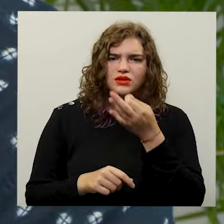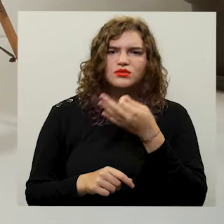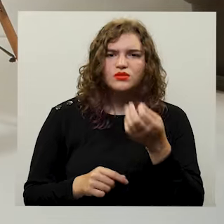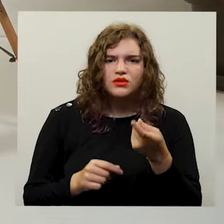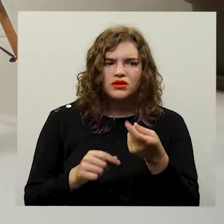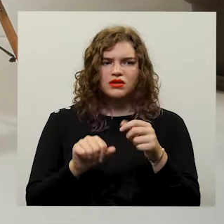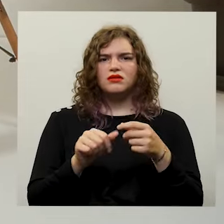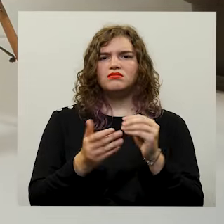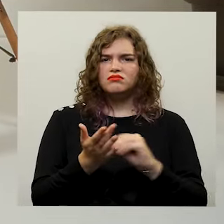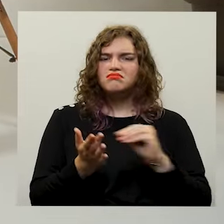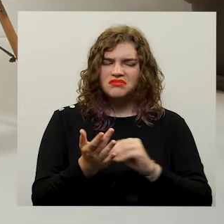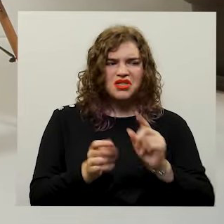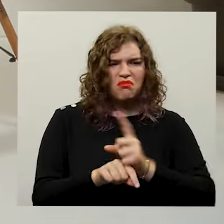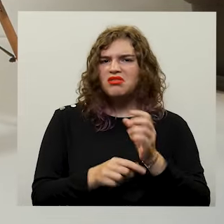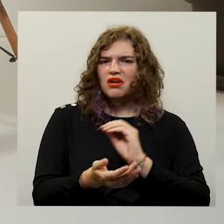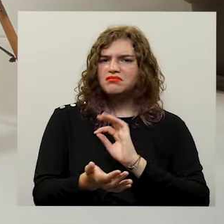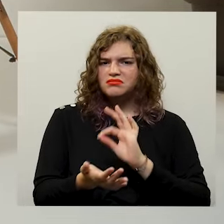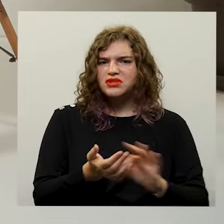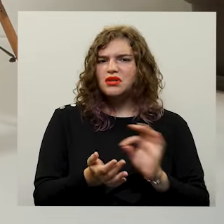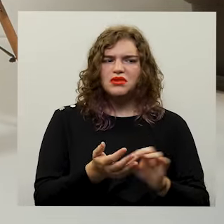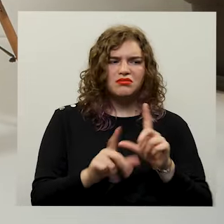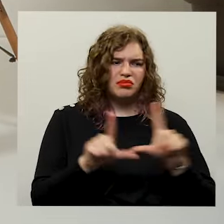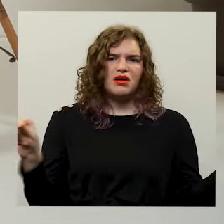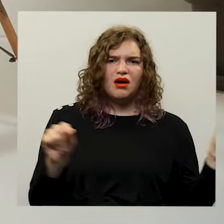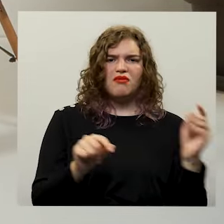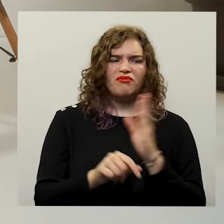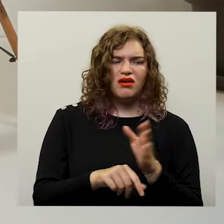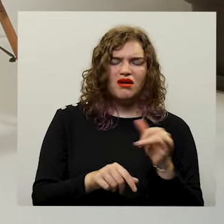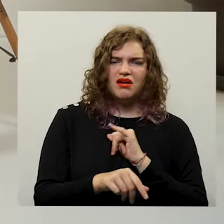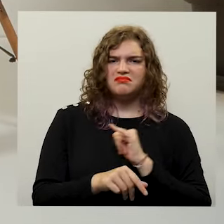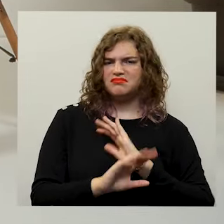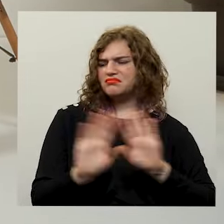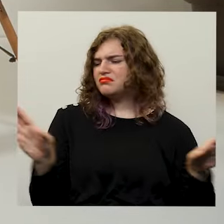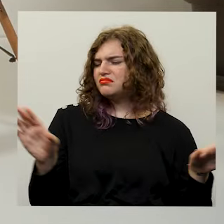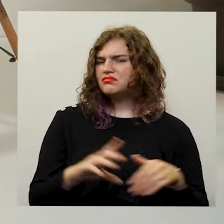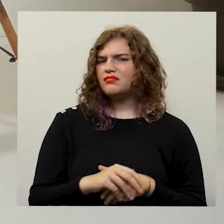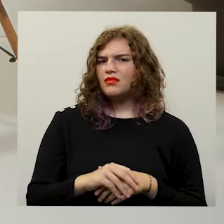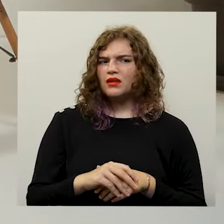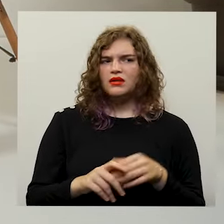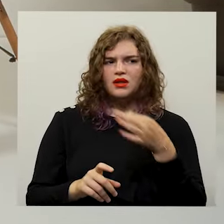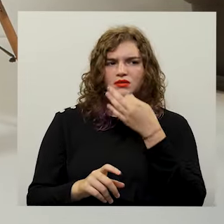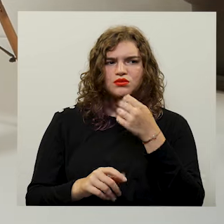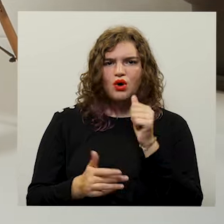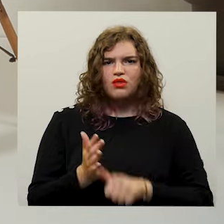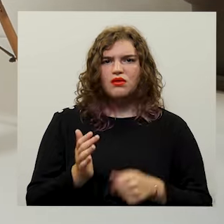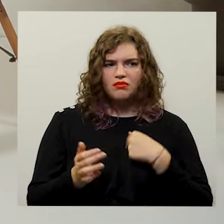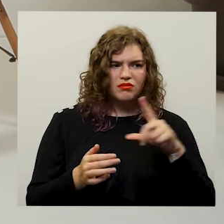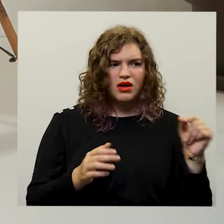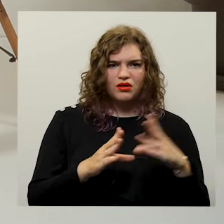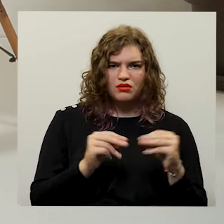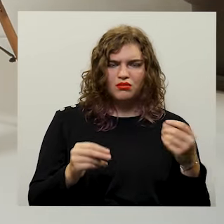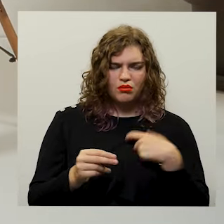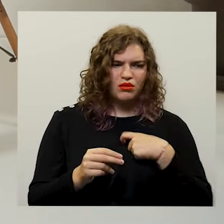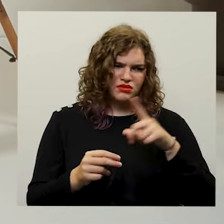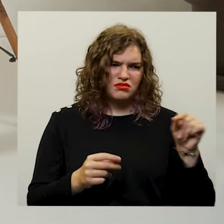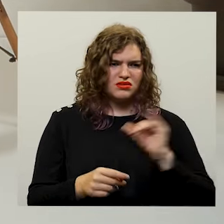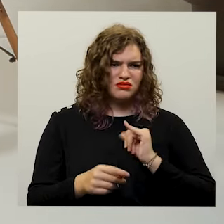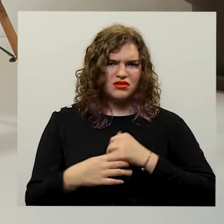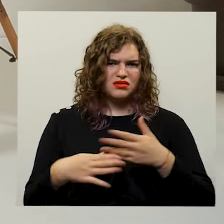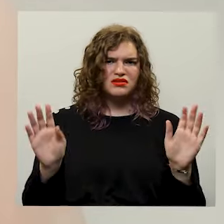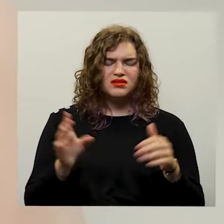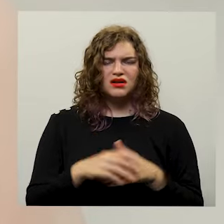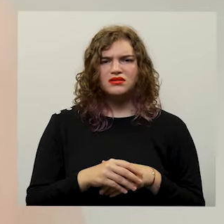în fața noastră, semnam și plecam fiecare. Chiar mi-a spus odată, i-am zis, plec în România, poți să pleci, că tot